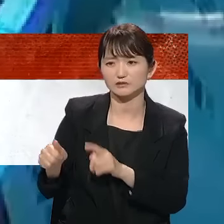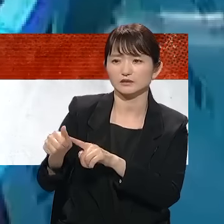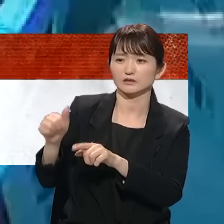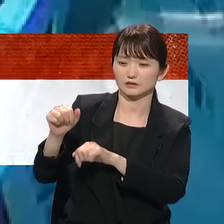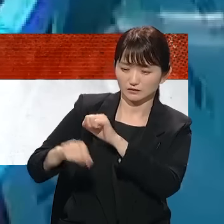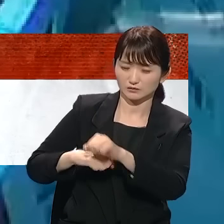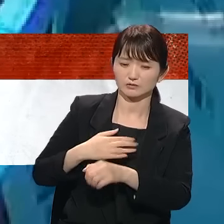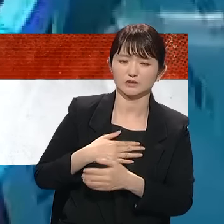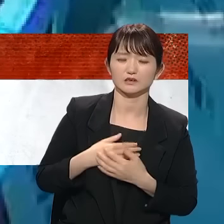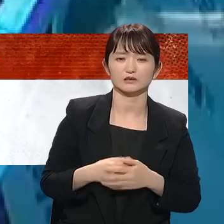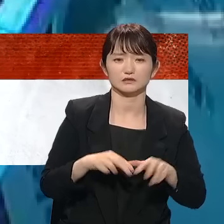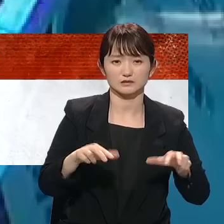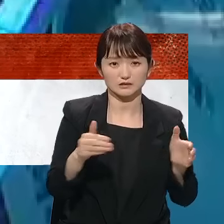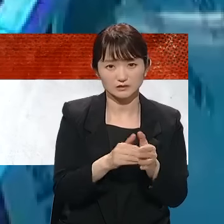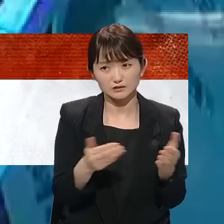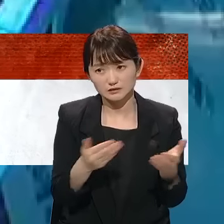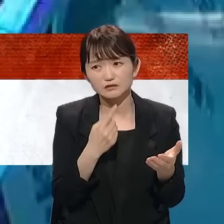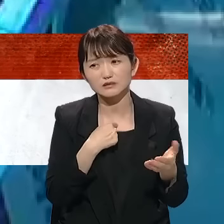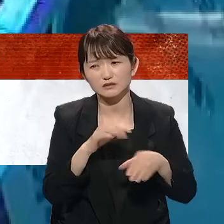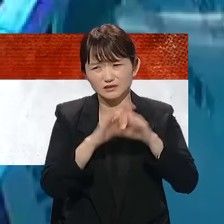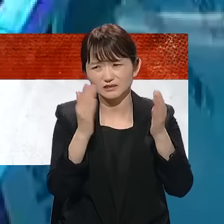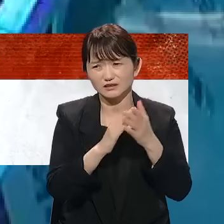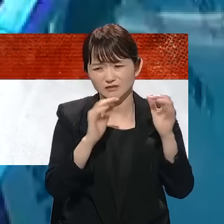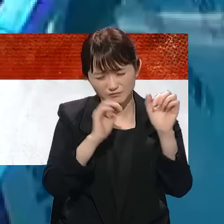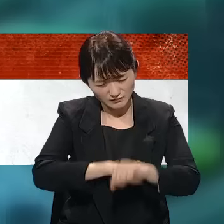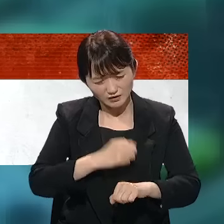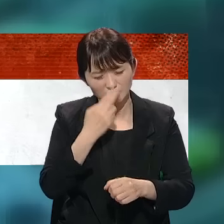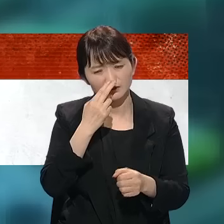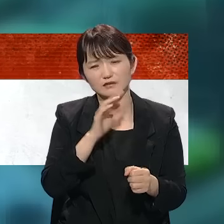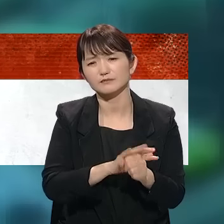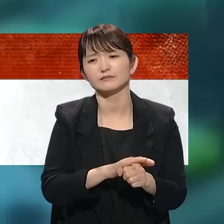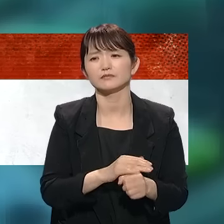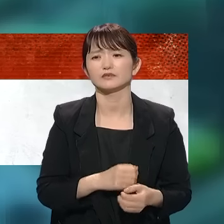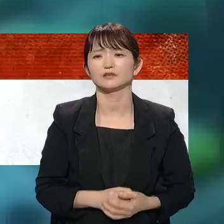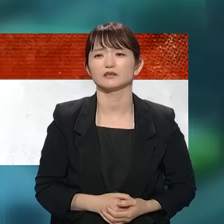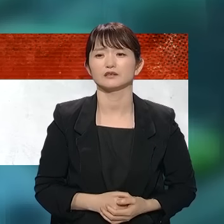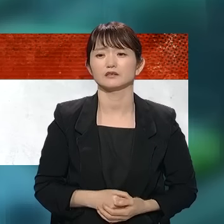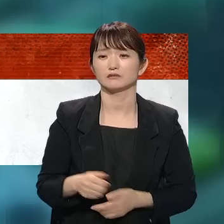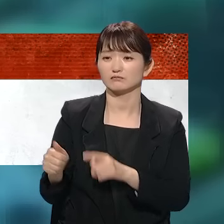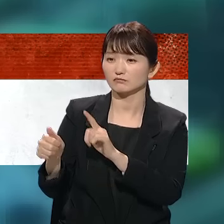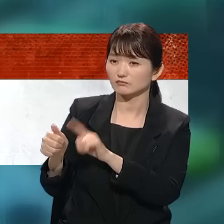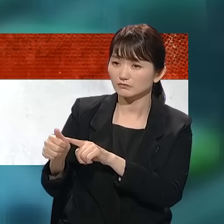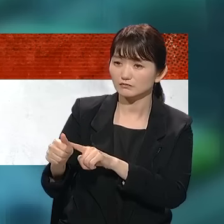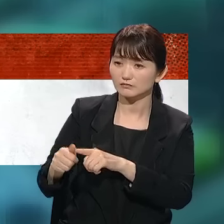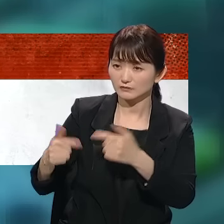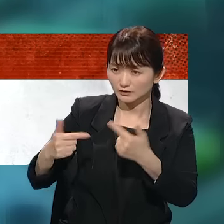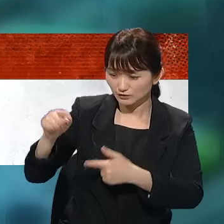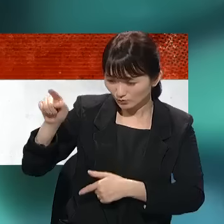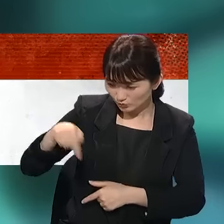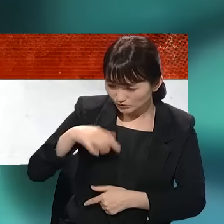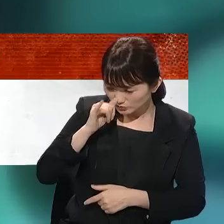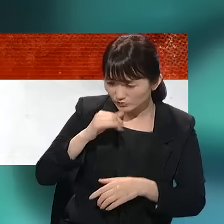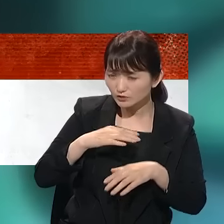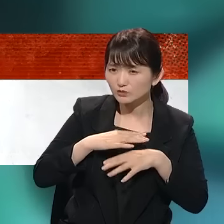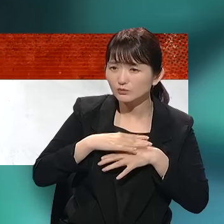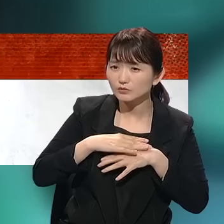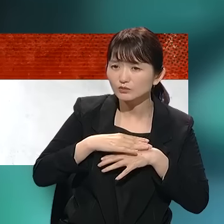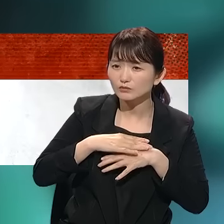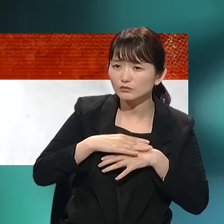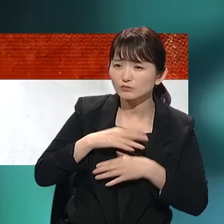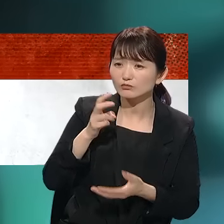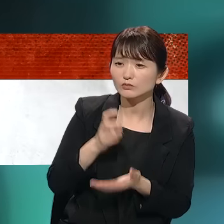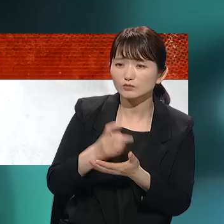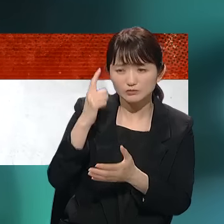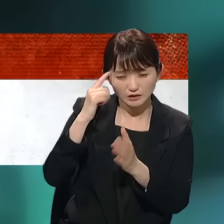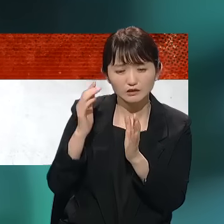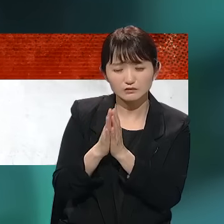읽어놓은 것도 다 망하고 너무 억울했어요. 쟤는 언제든지 날 찾아올 수 있다는 두려움. 거기에 알아서 하는 거고